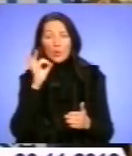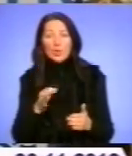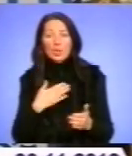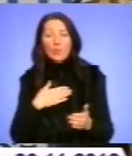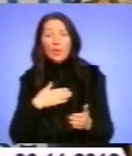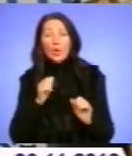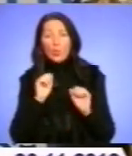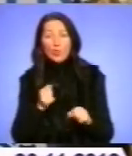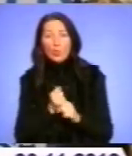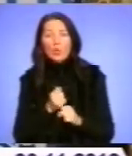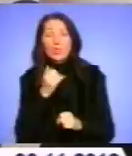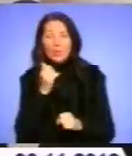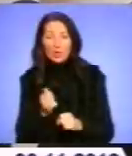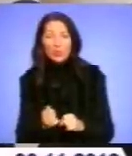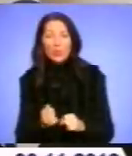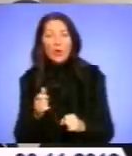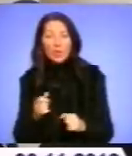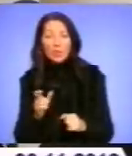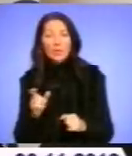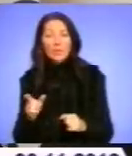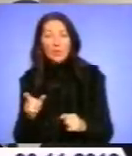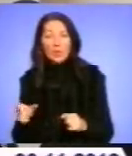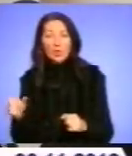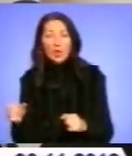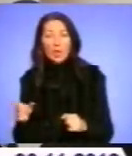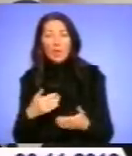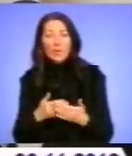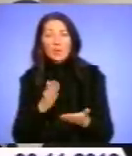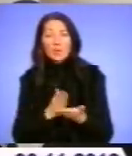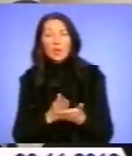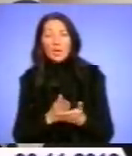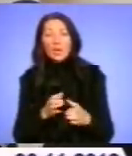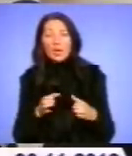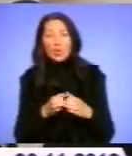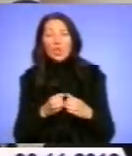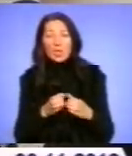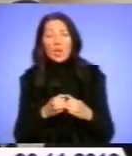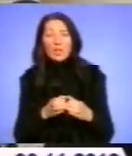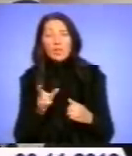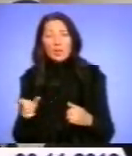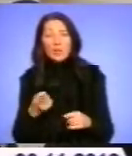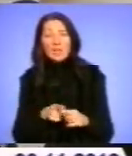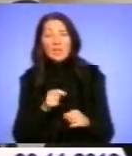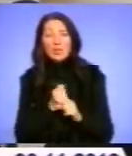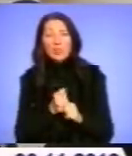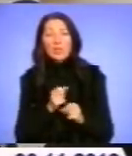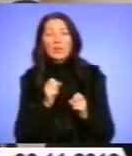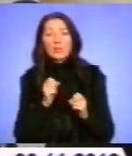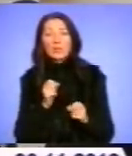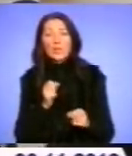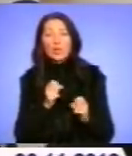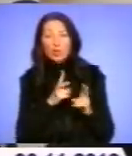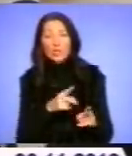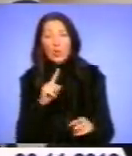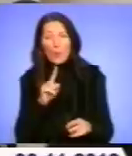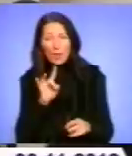заслужених тільки праці влаштувати. У нас отримується своєрідний контингент. Це особи, які вчинили злочини і в перший раз,